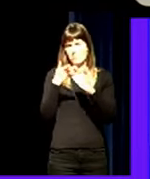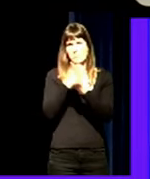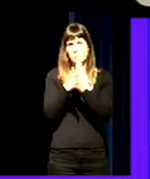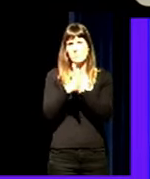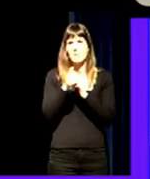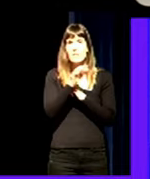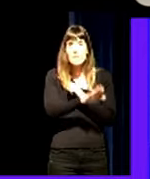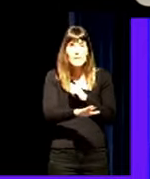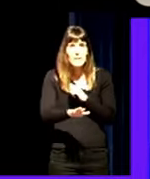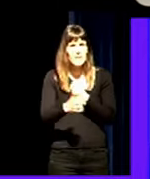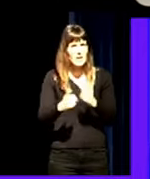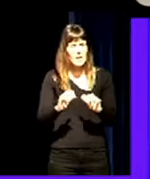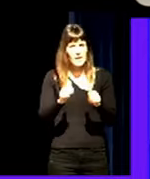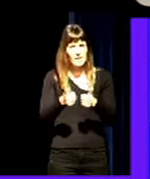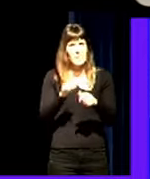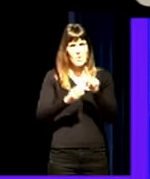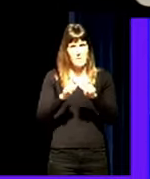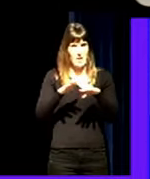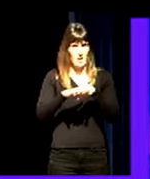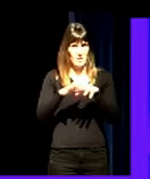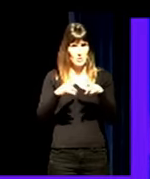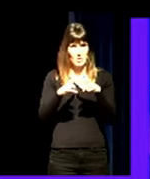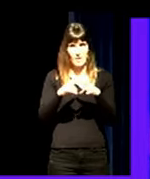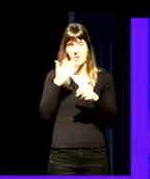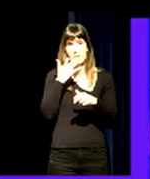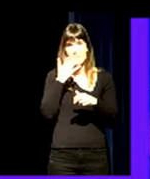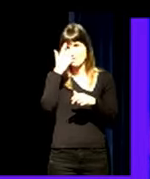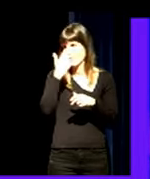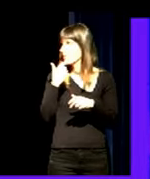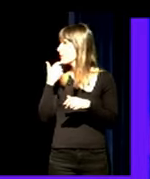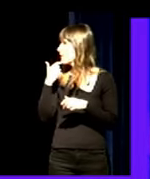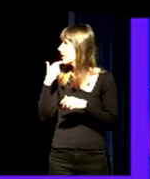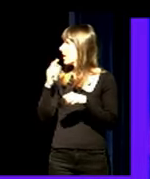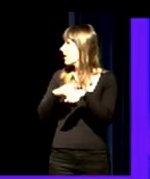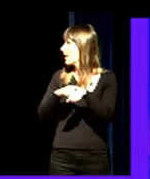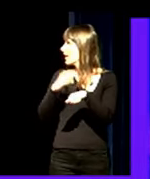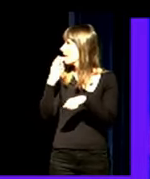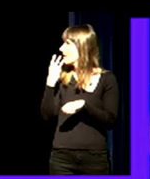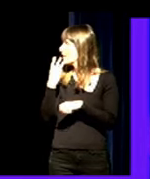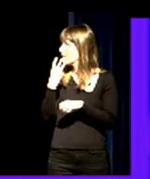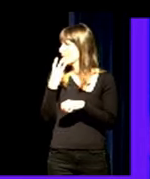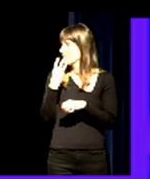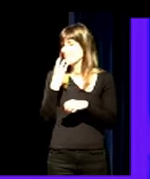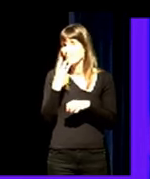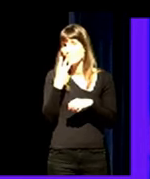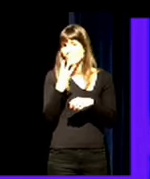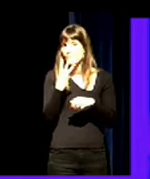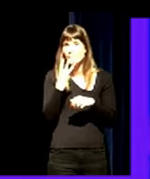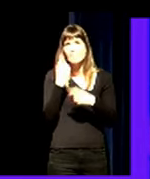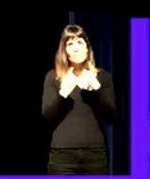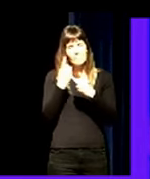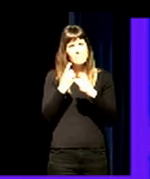oso txigerroetatik jadanik zartuta dauz, iruta, iruletan. Iruletan jadanik zartuta dauz, bale?